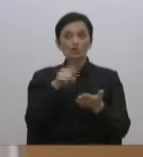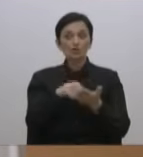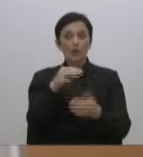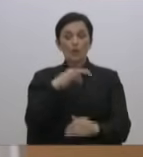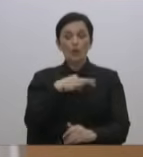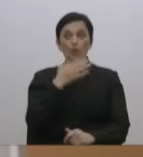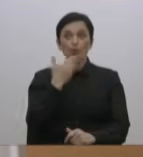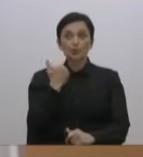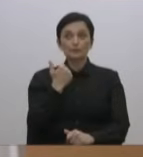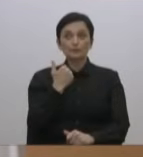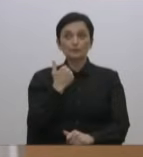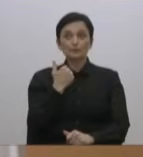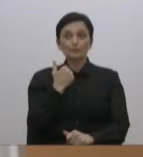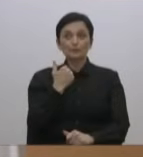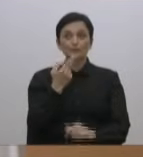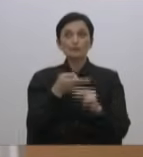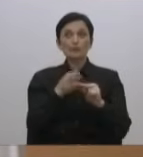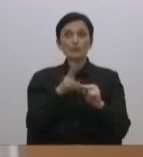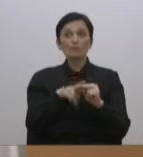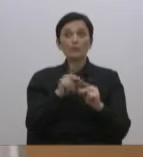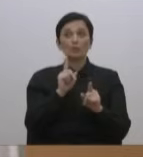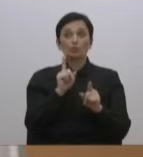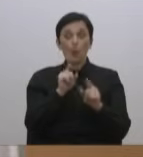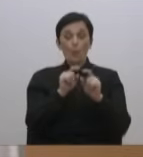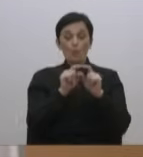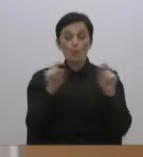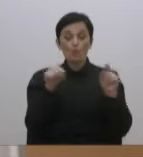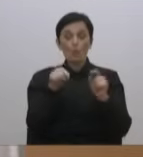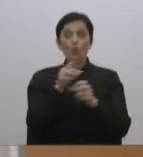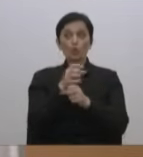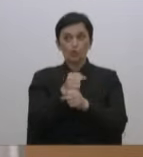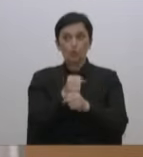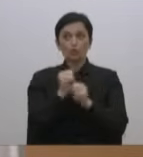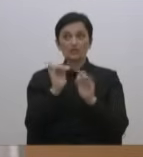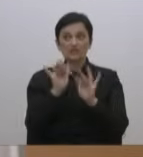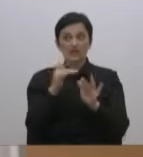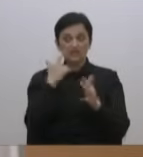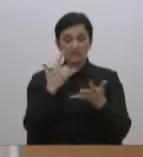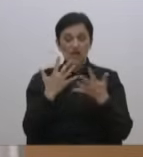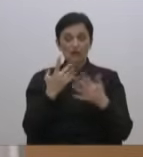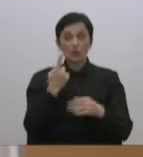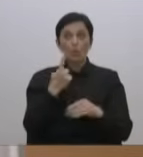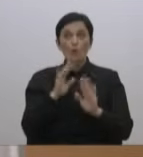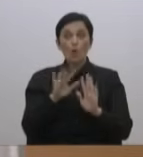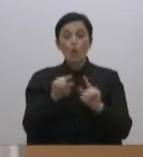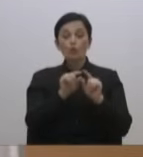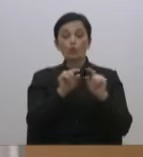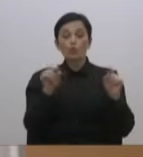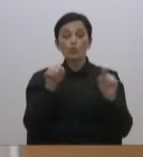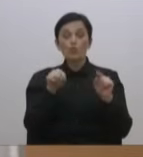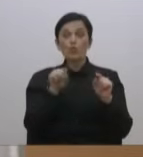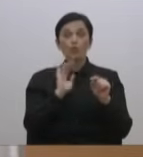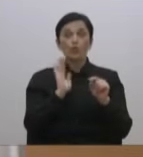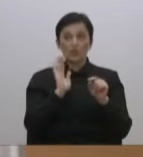გამცა პასუხი. იმიტომ რომ ეს მუხლი ზღუდავს საქმიანობას, ხადია, და არა მხოლოდ ეს მუხლი ზღუდავს